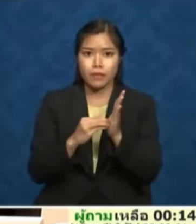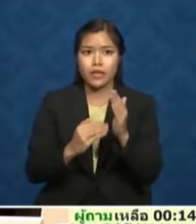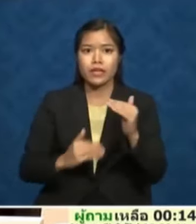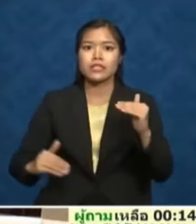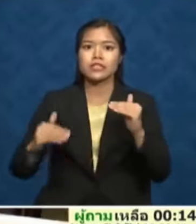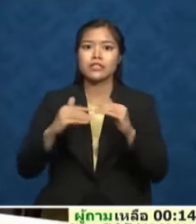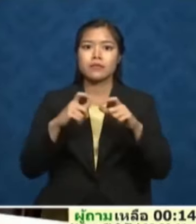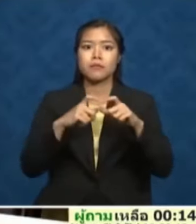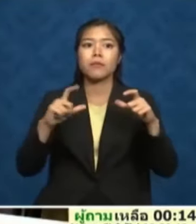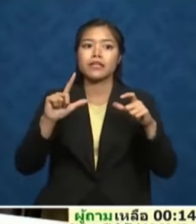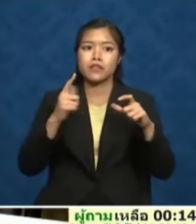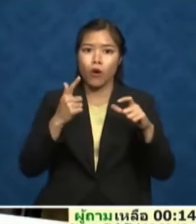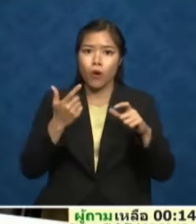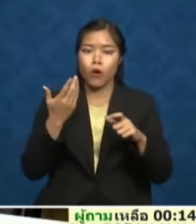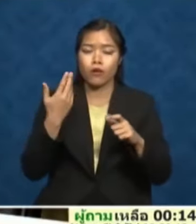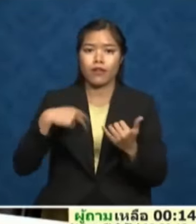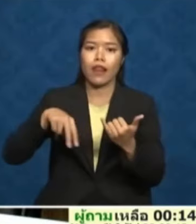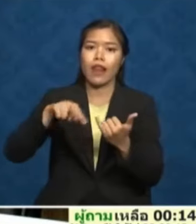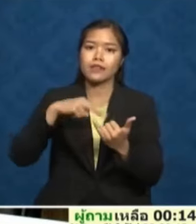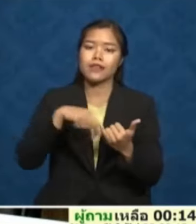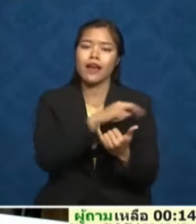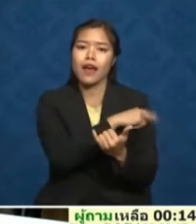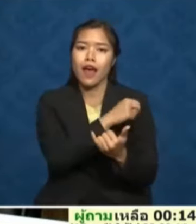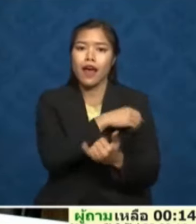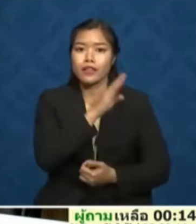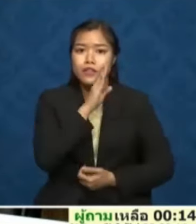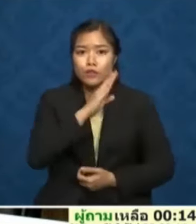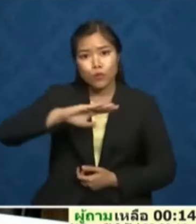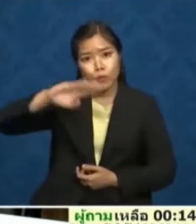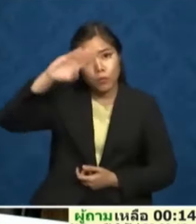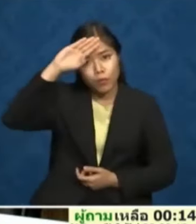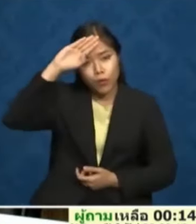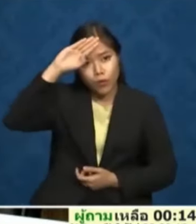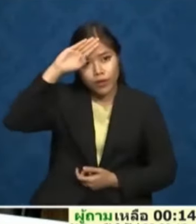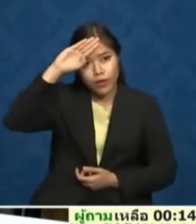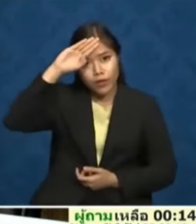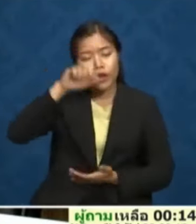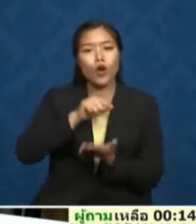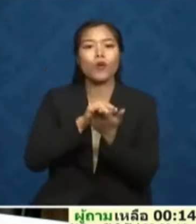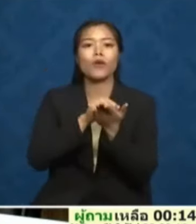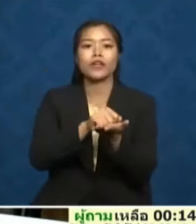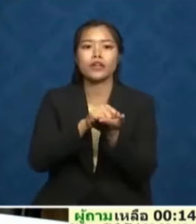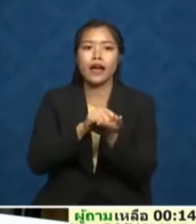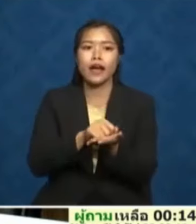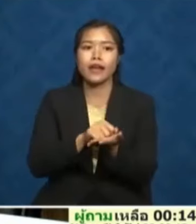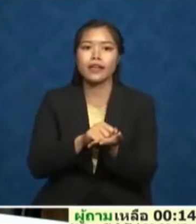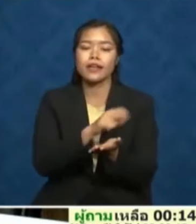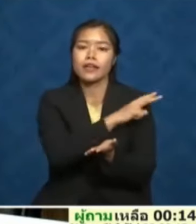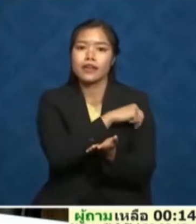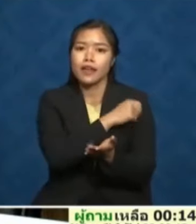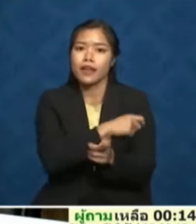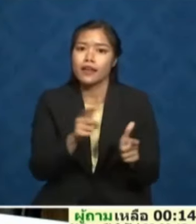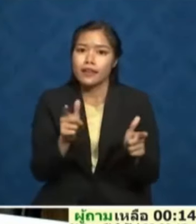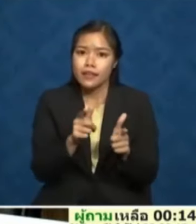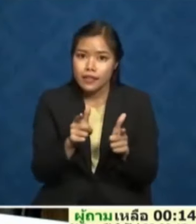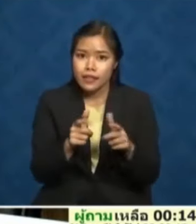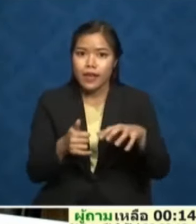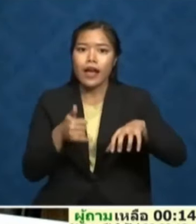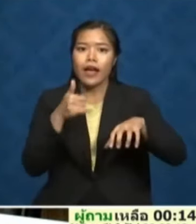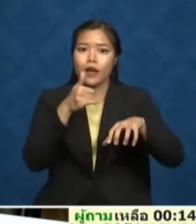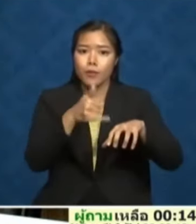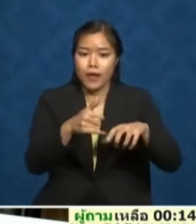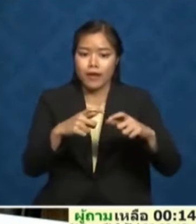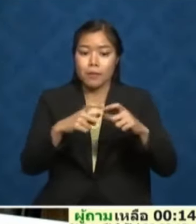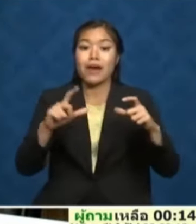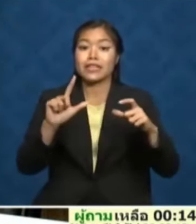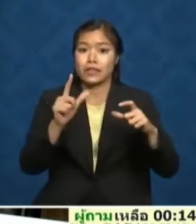บัตรทองในการรักษาพยาบาลหากเจ็บป่วยก็จะไปใช้บริการที่คลินิกบัดทองค่ะหรือที่เรียกเป็นอย่างเป็น